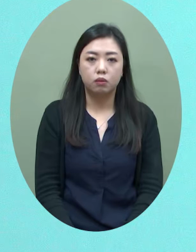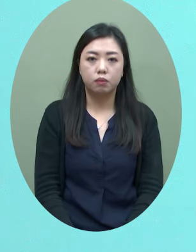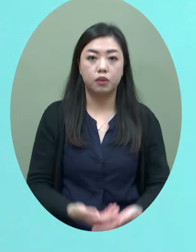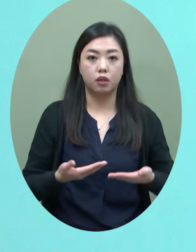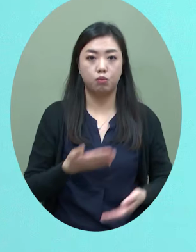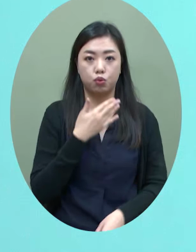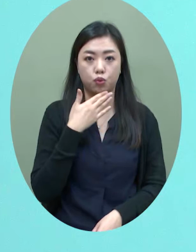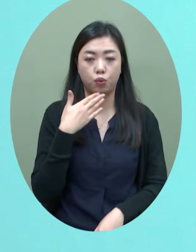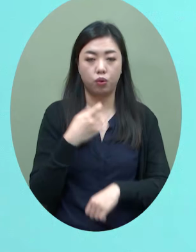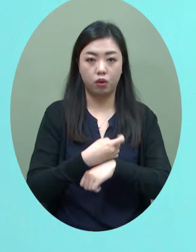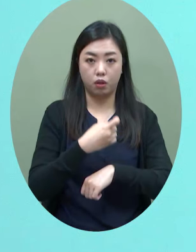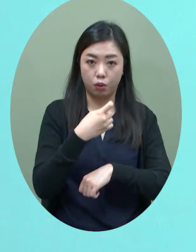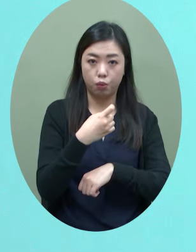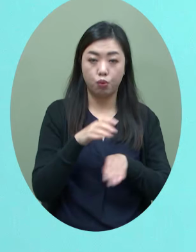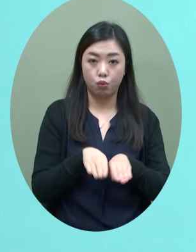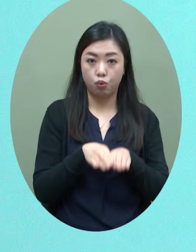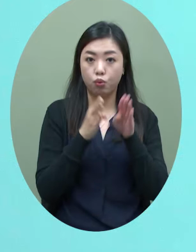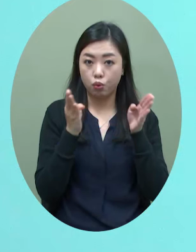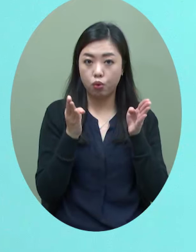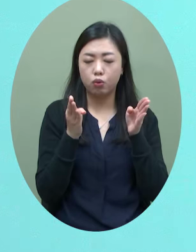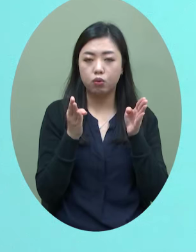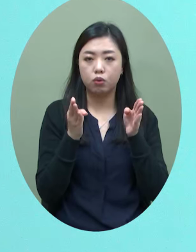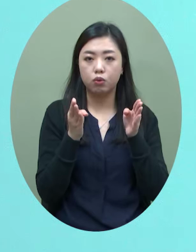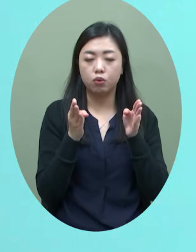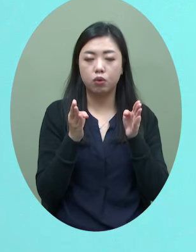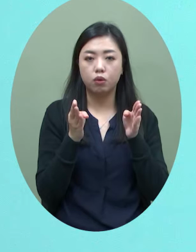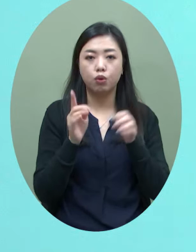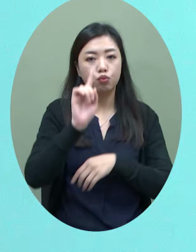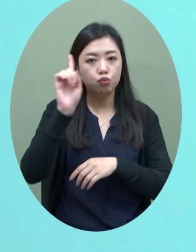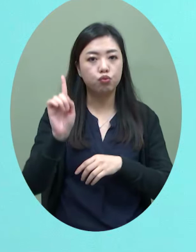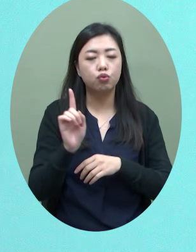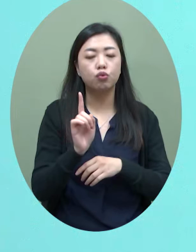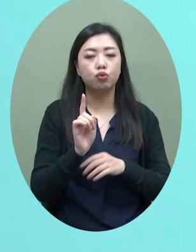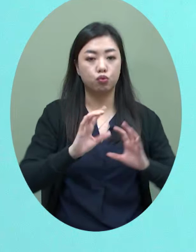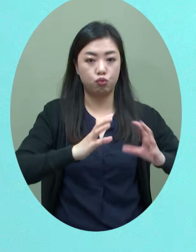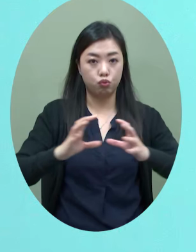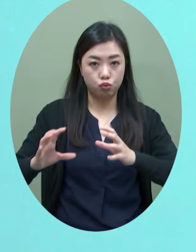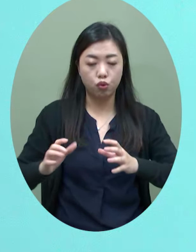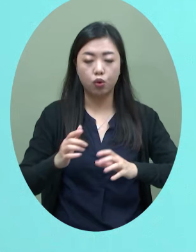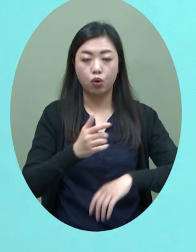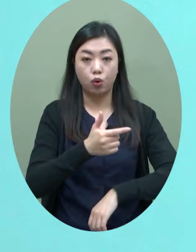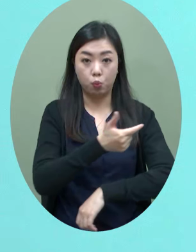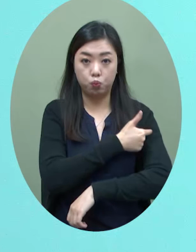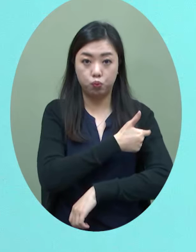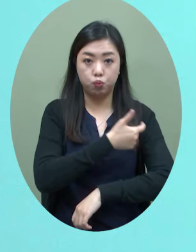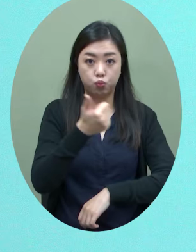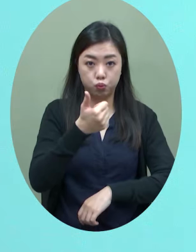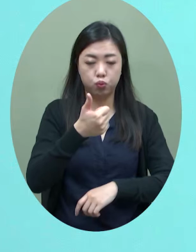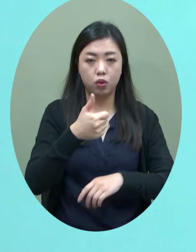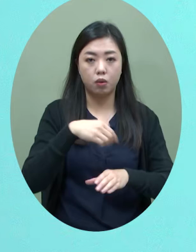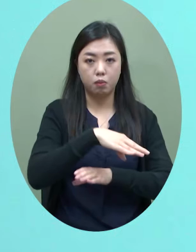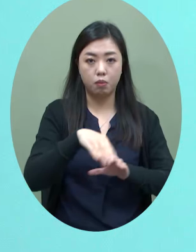早九點鐘開始咧。就市民可以預約接種的群組已經擴大到涵